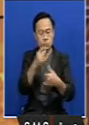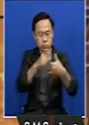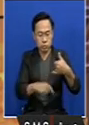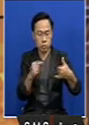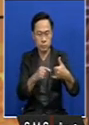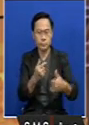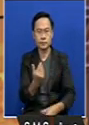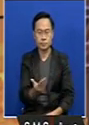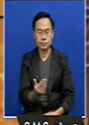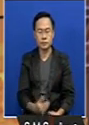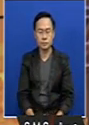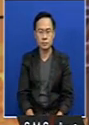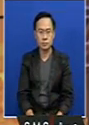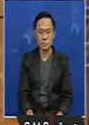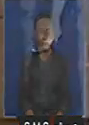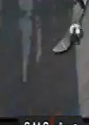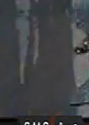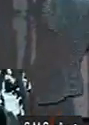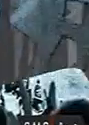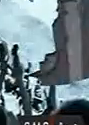ฤชุพันธ์กับคนในข่าว